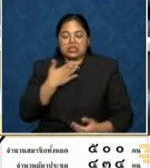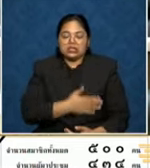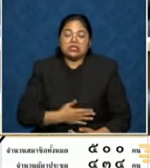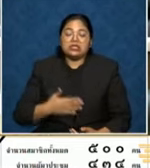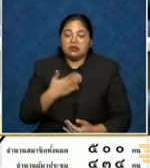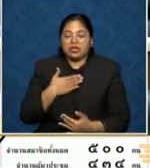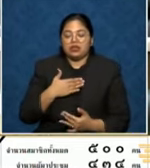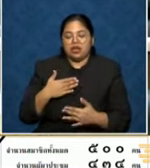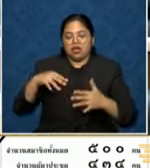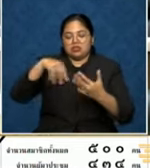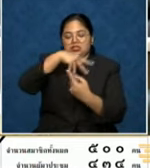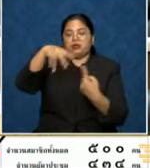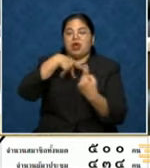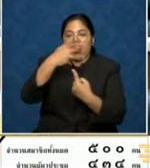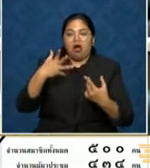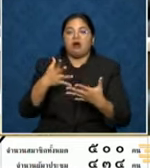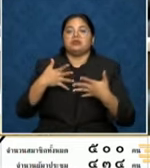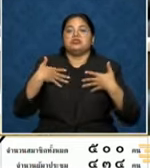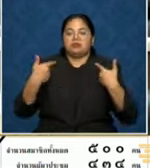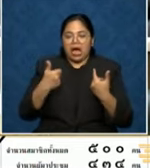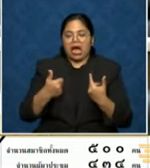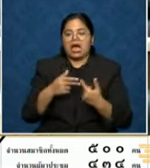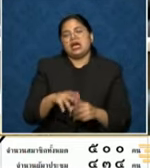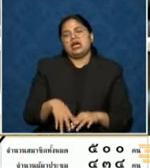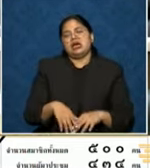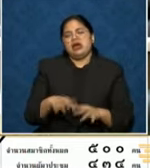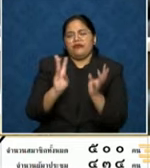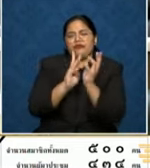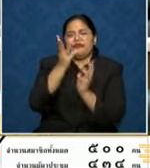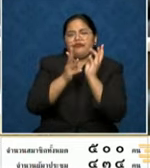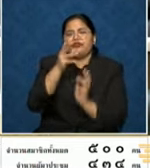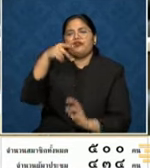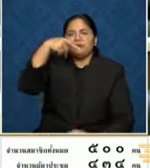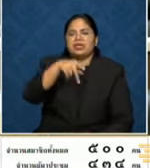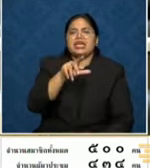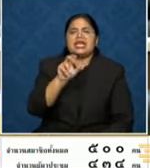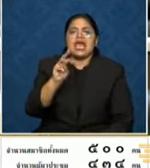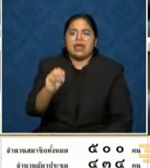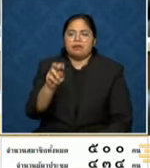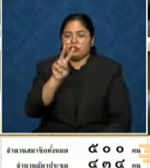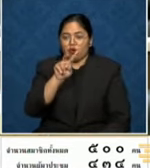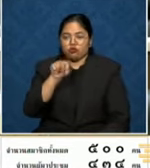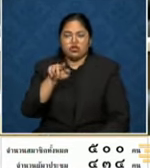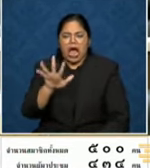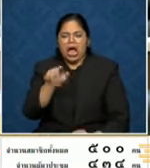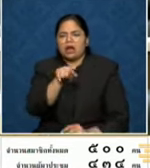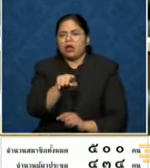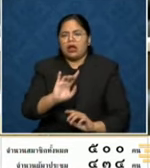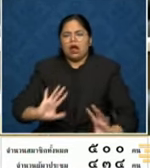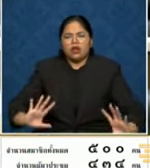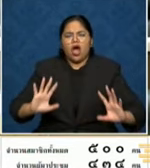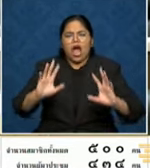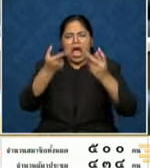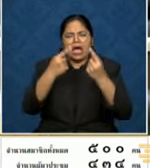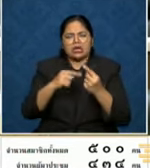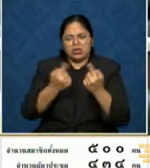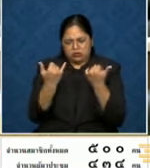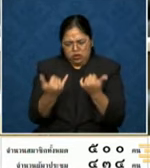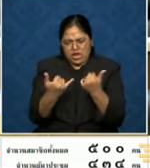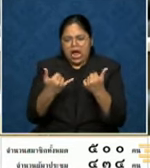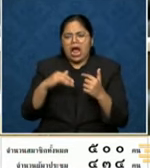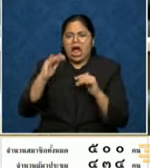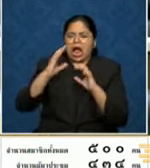ำหรับทุกคนเร่งแก้ไขปัญหาฝุ่น PM 2.5 ให้สำเร็จครับท่านประธานครับผมต้องถือว่าเรื่องนี้รัฐบาลเดินหน้าต่อไป